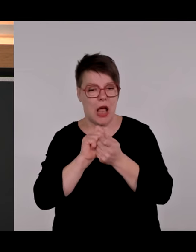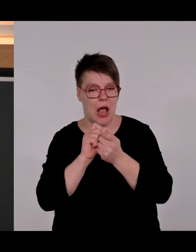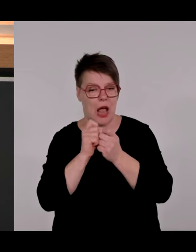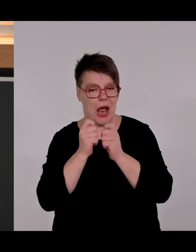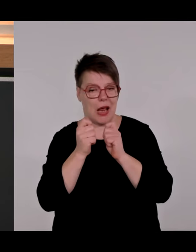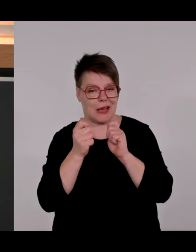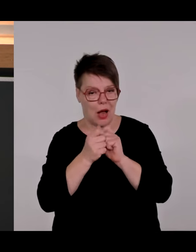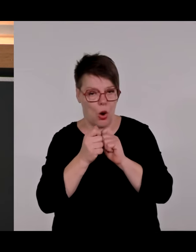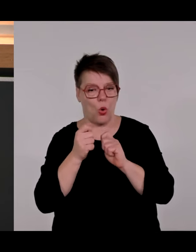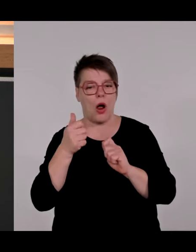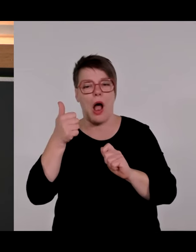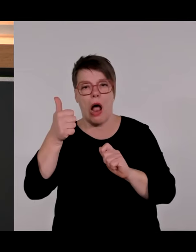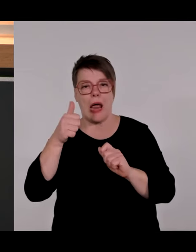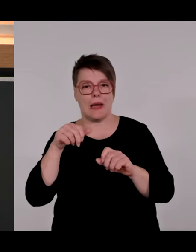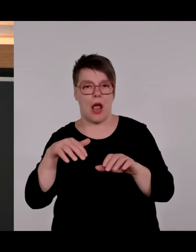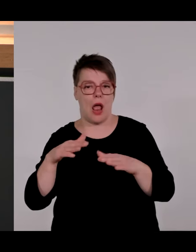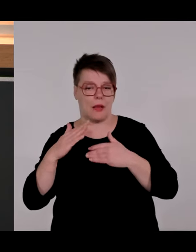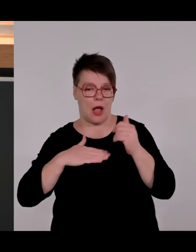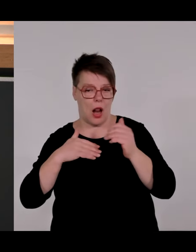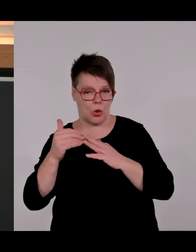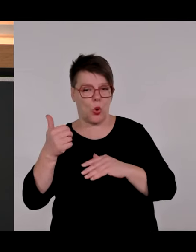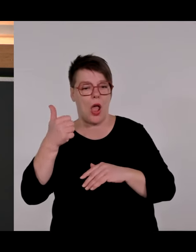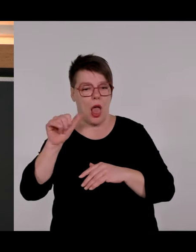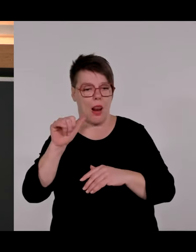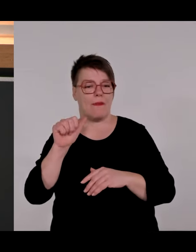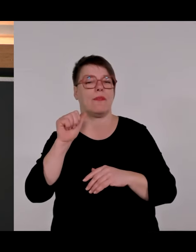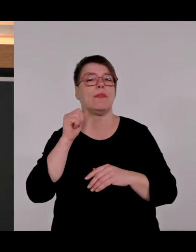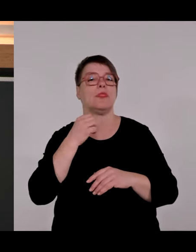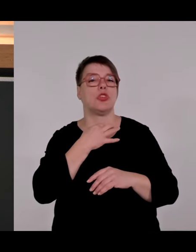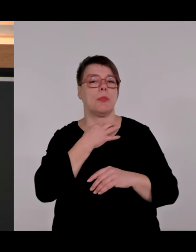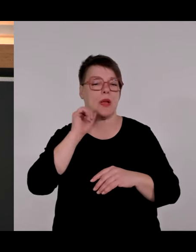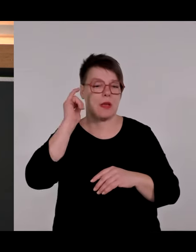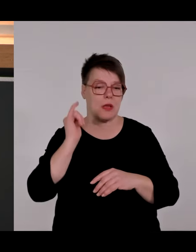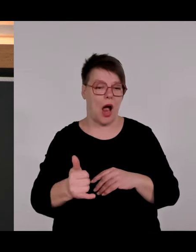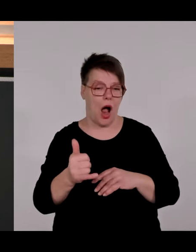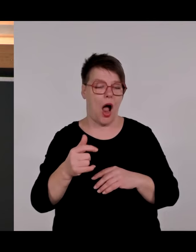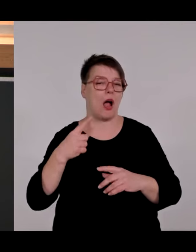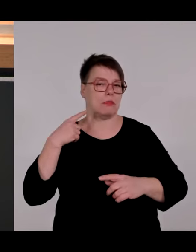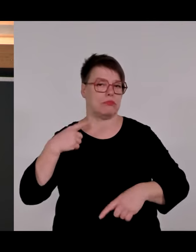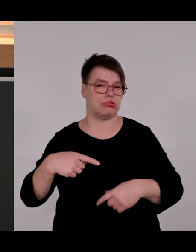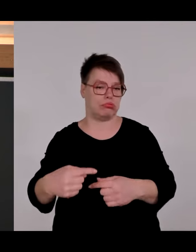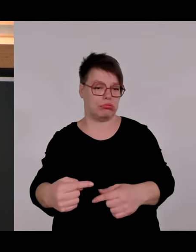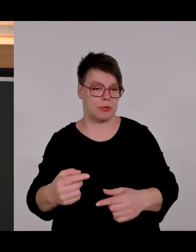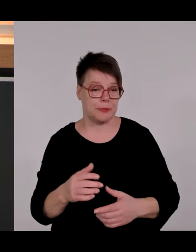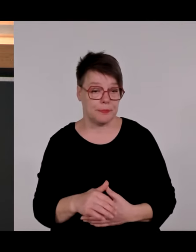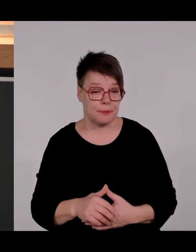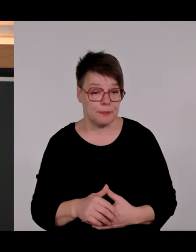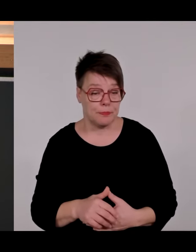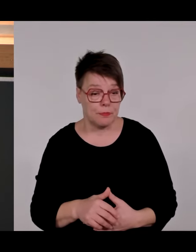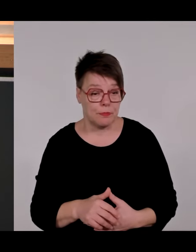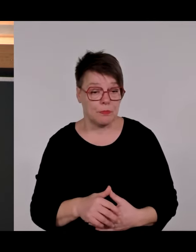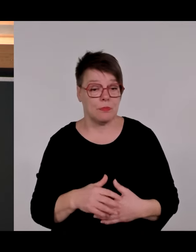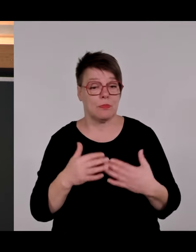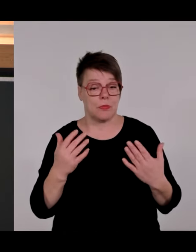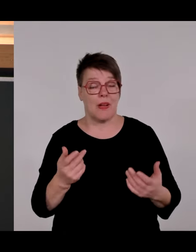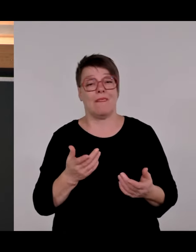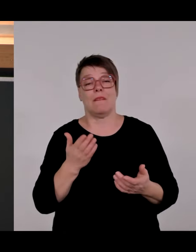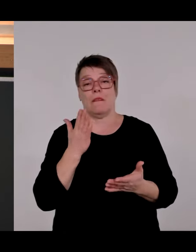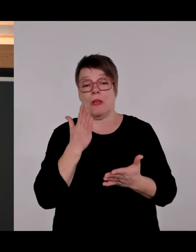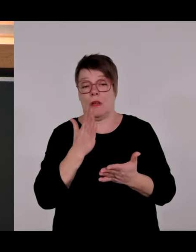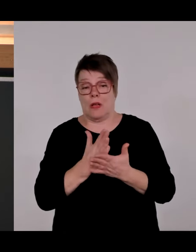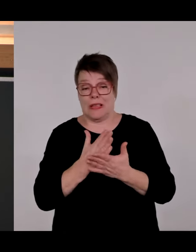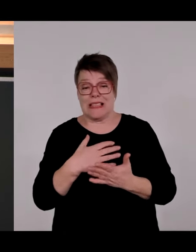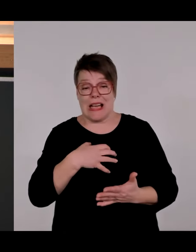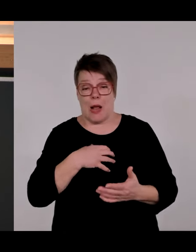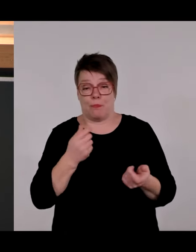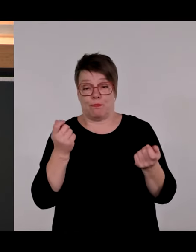Ja-Stimmen auf den Weg gebracht haben. Nach dem finalen Senatsbeschluss wird diese Gesetzesänderung dann hier ins Hohe Haus gehen